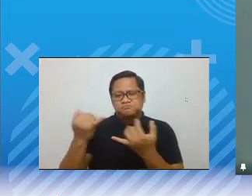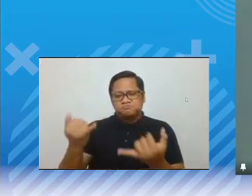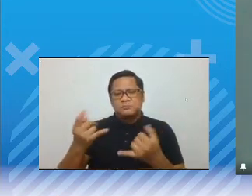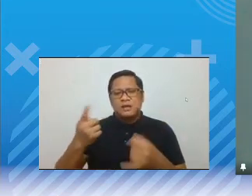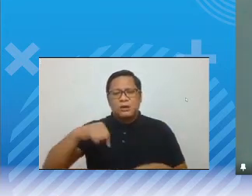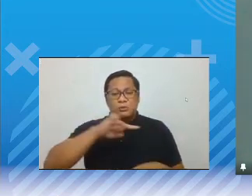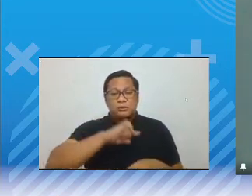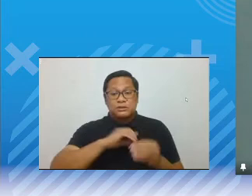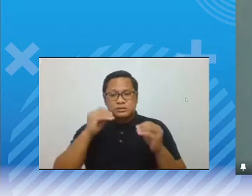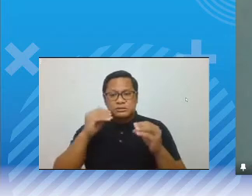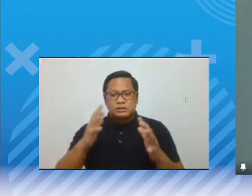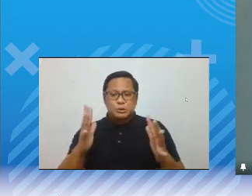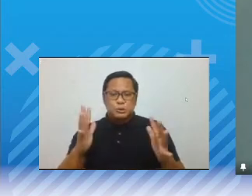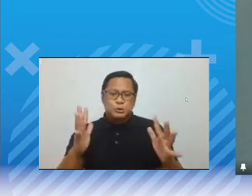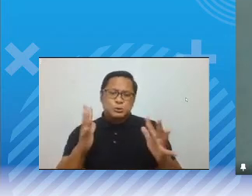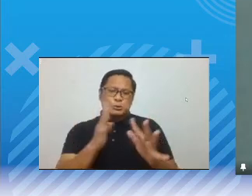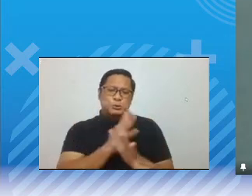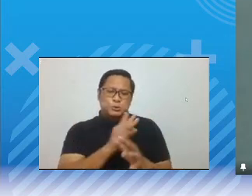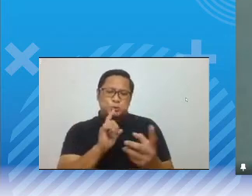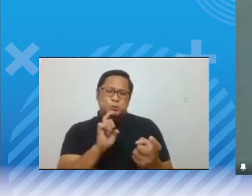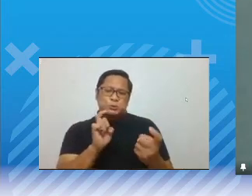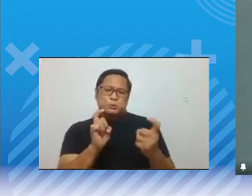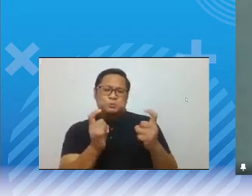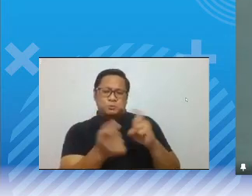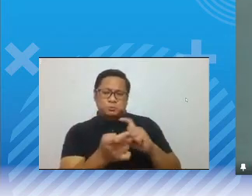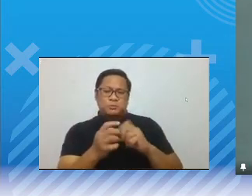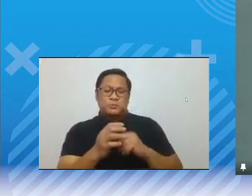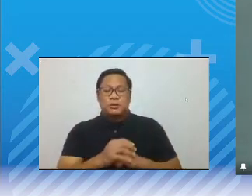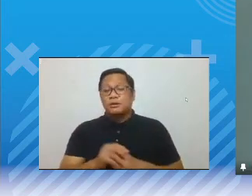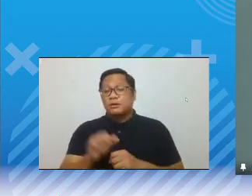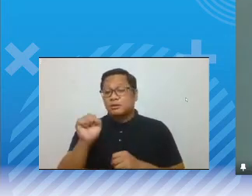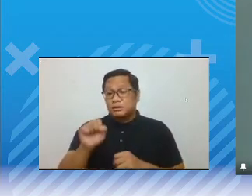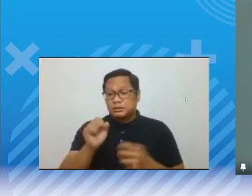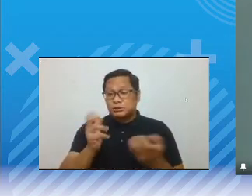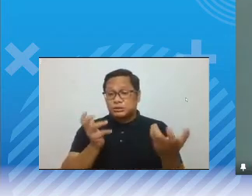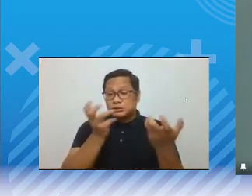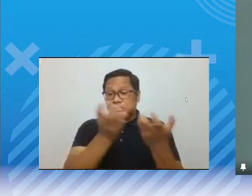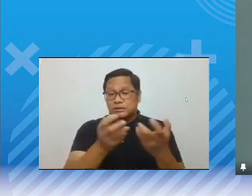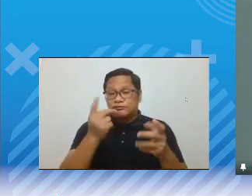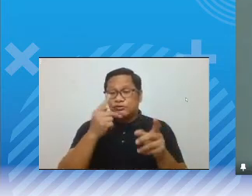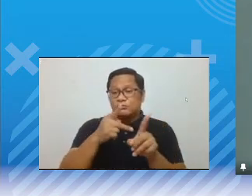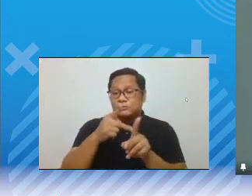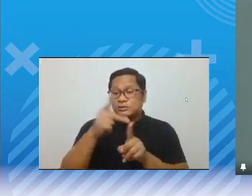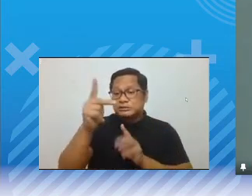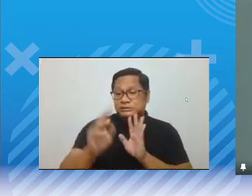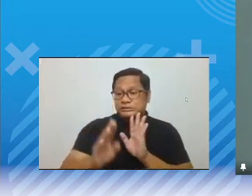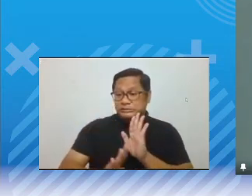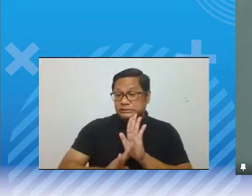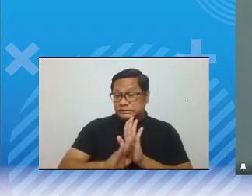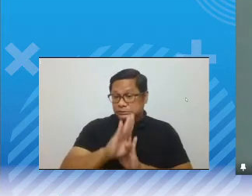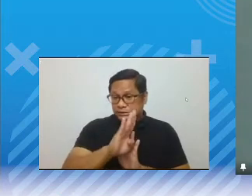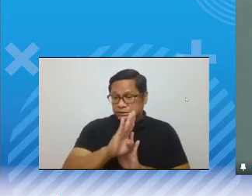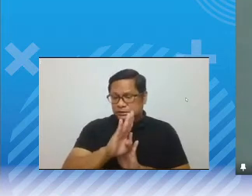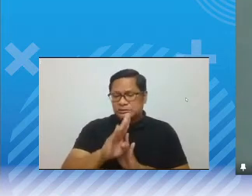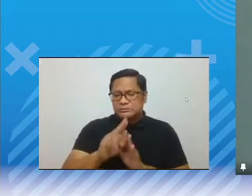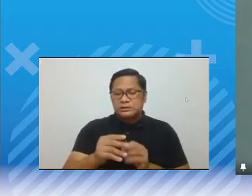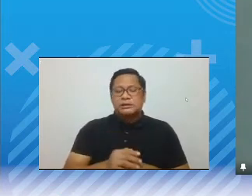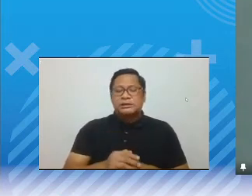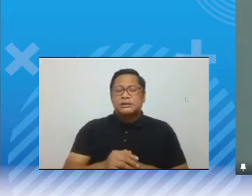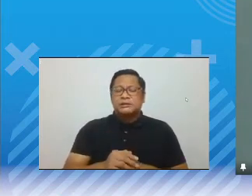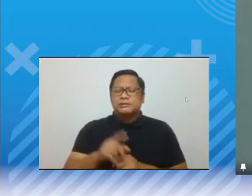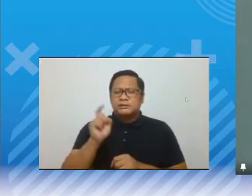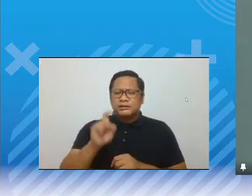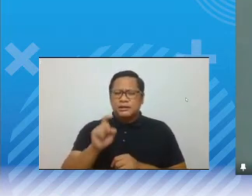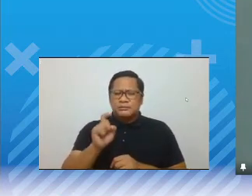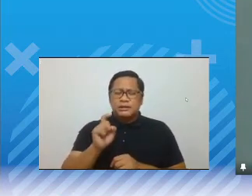ay nag-a-adjust. So, in line with that, yung mga professional development din po natin is dapat align po